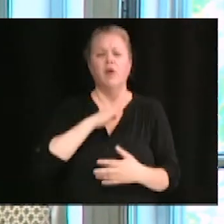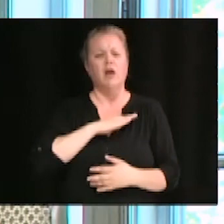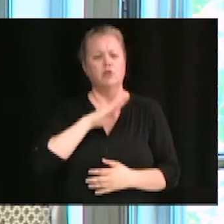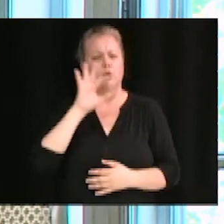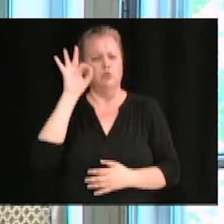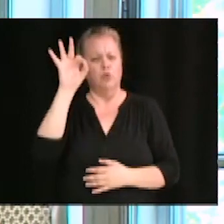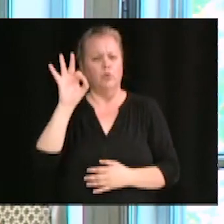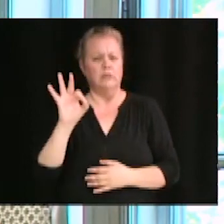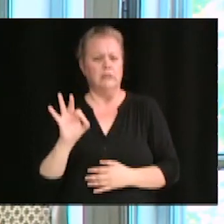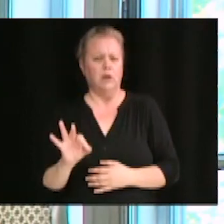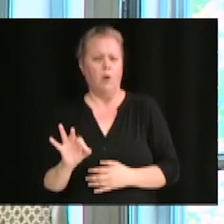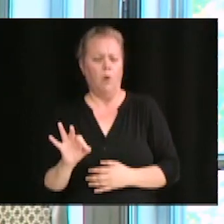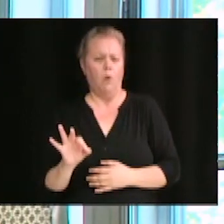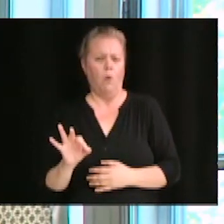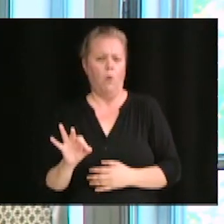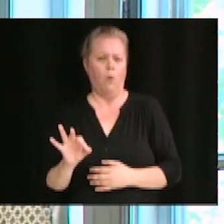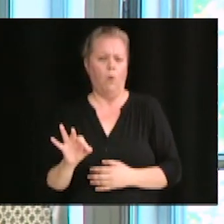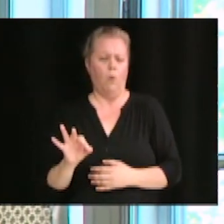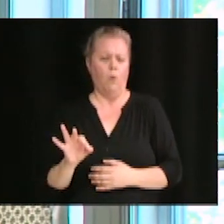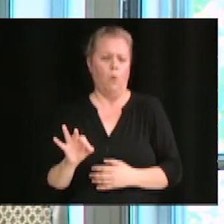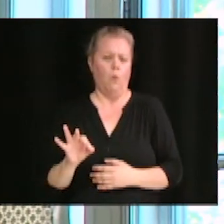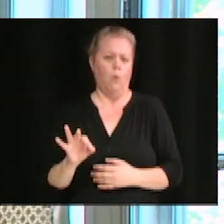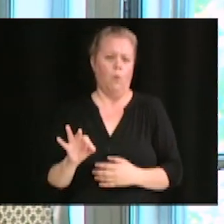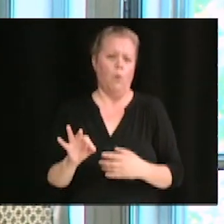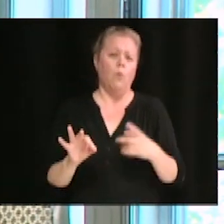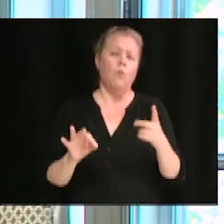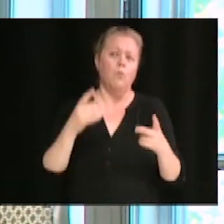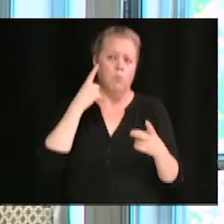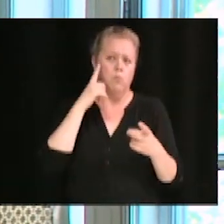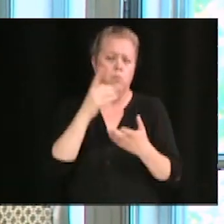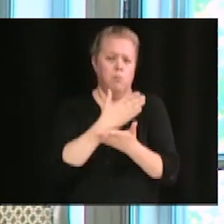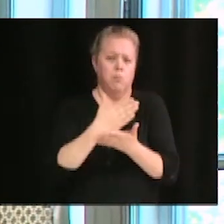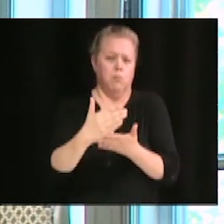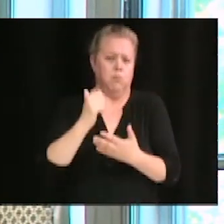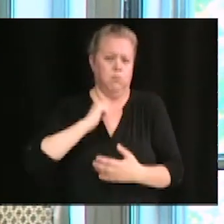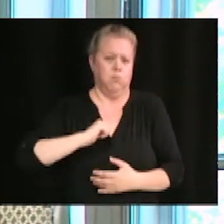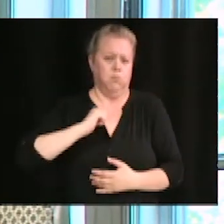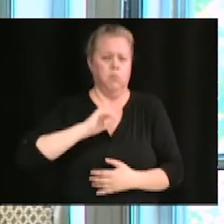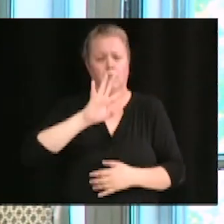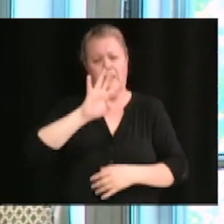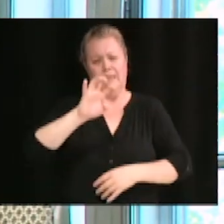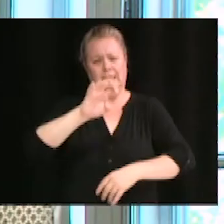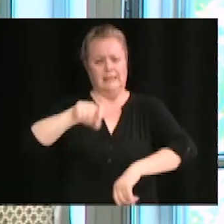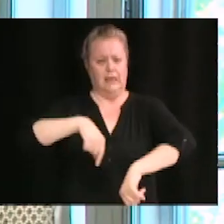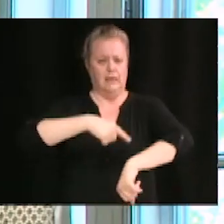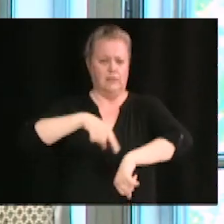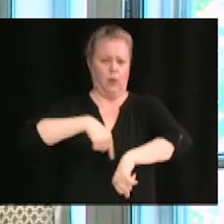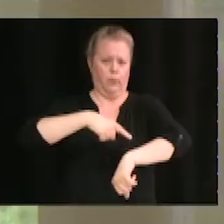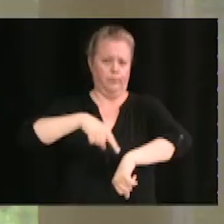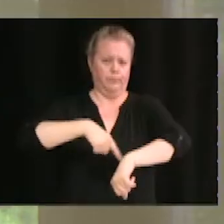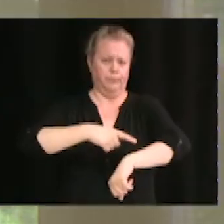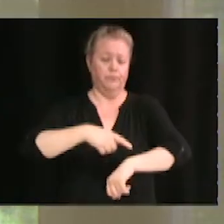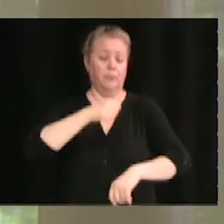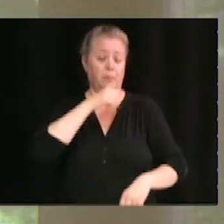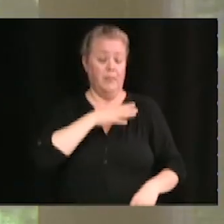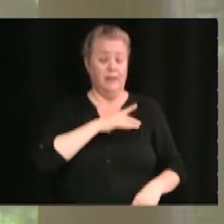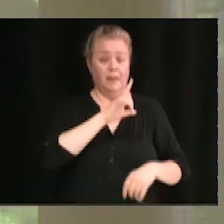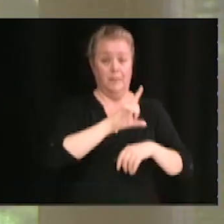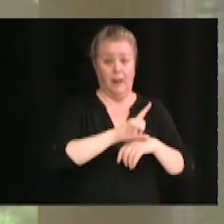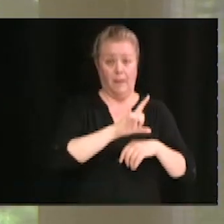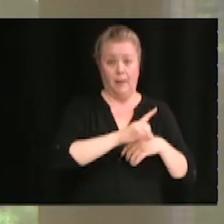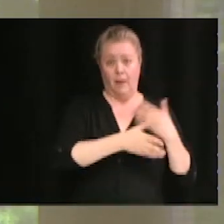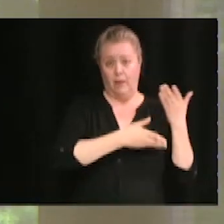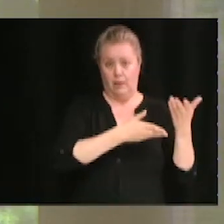conditions, pardon, et ce, entre autres, pour une période de probation de 400 heures. Mme Lambert et M.